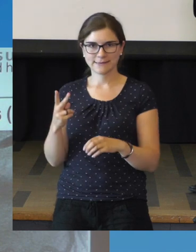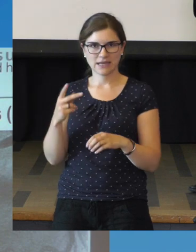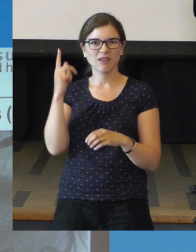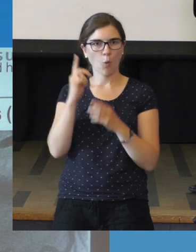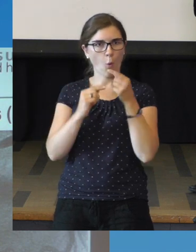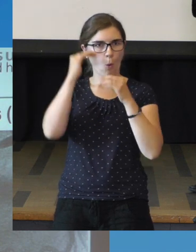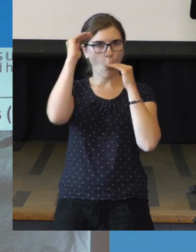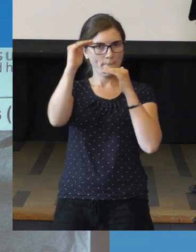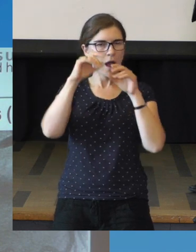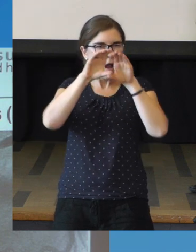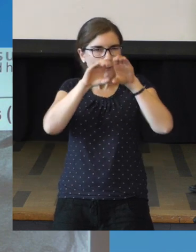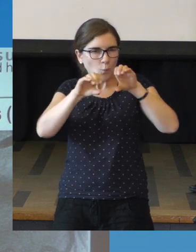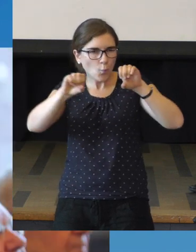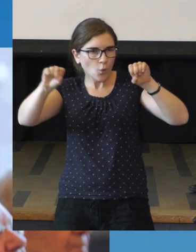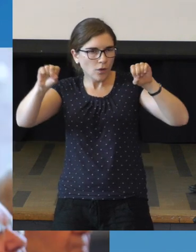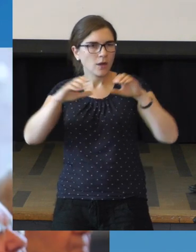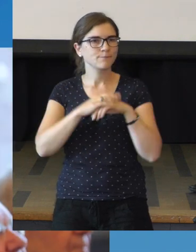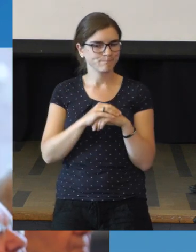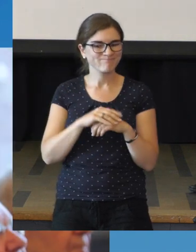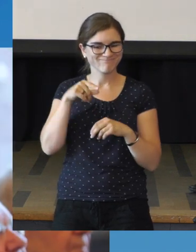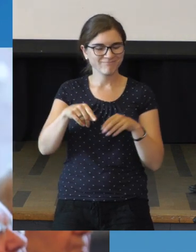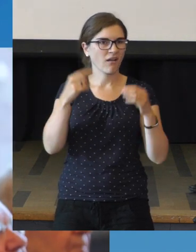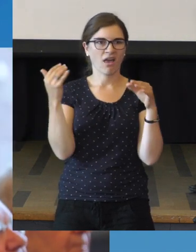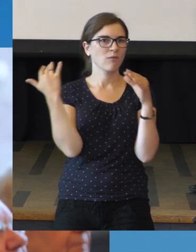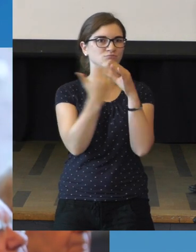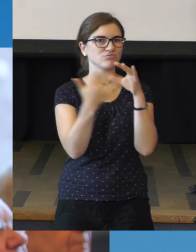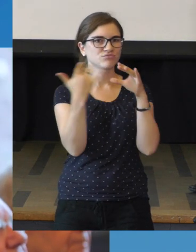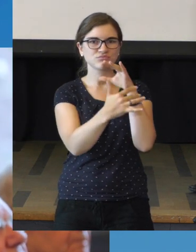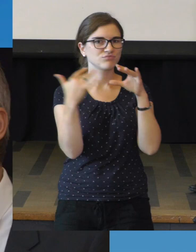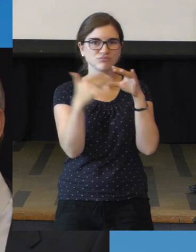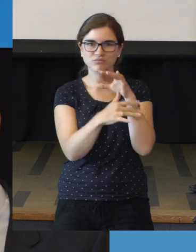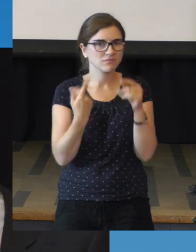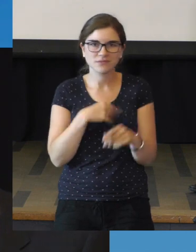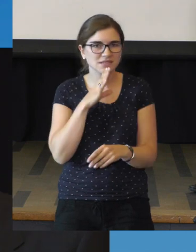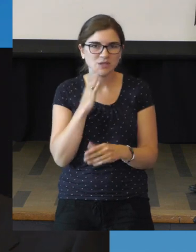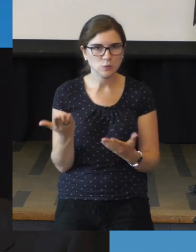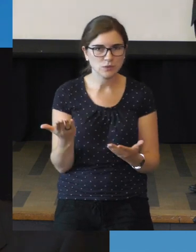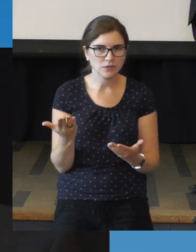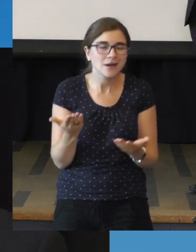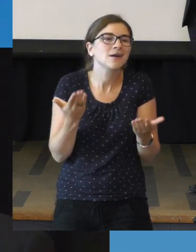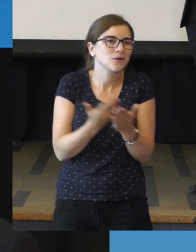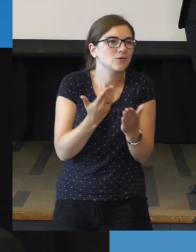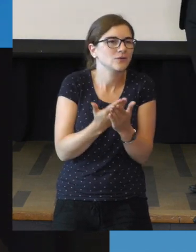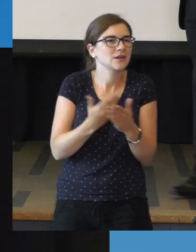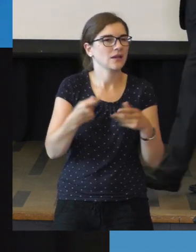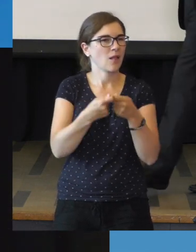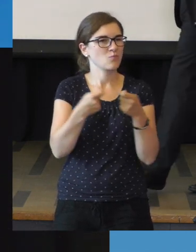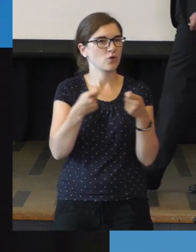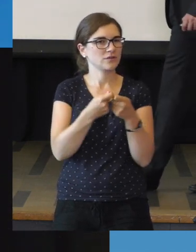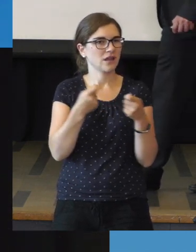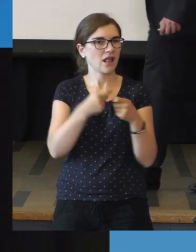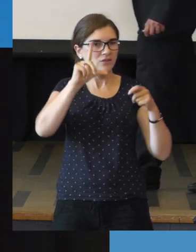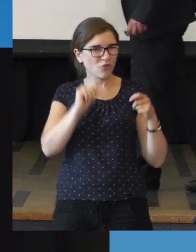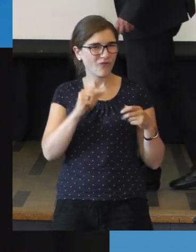das hier oben ist. Und da können Sie sich vorstellen, dass durch diese Engstelle nicht mehr genug Blut fließt und dadurch der Herzmuskel nicht mehr mit genug